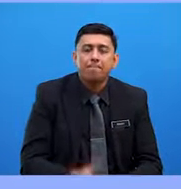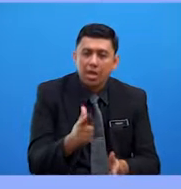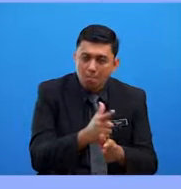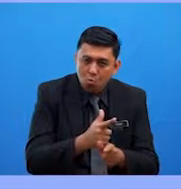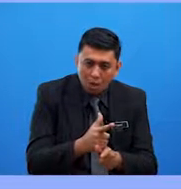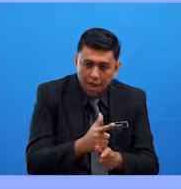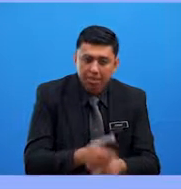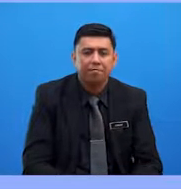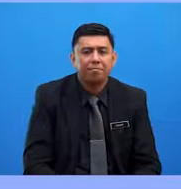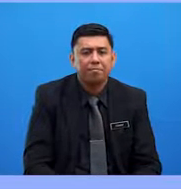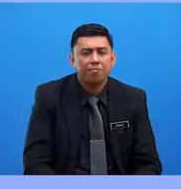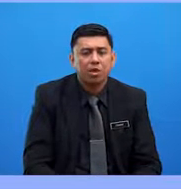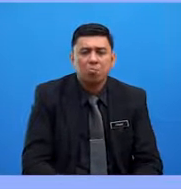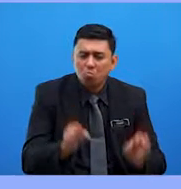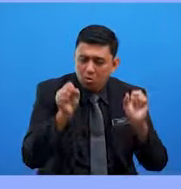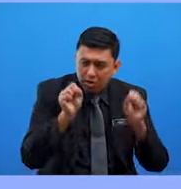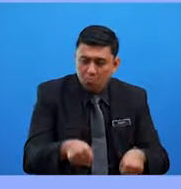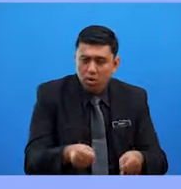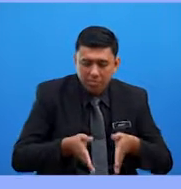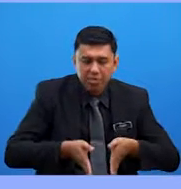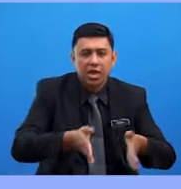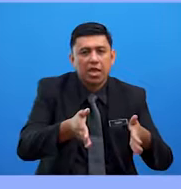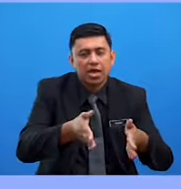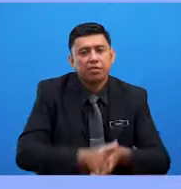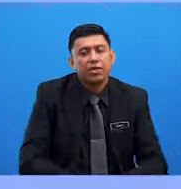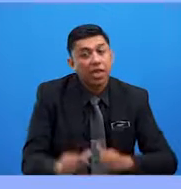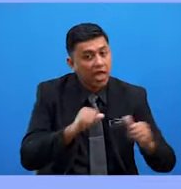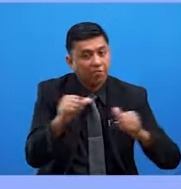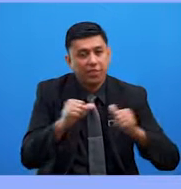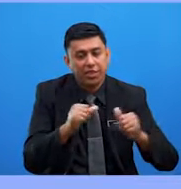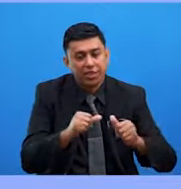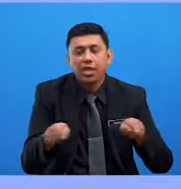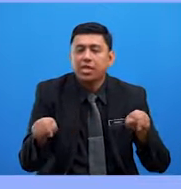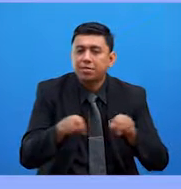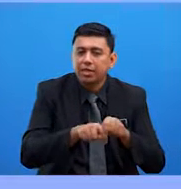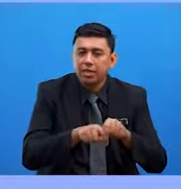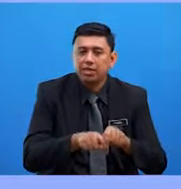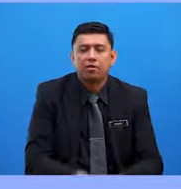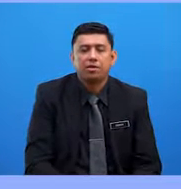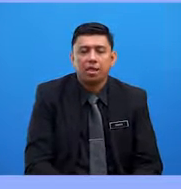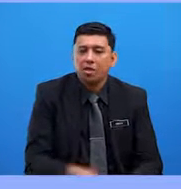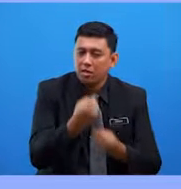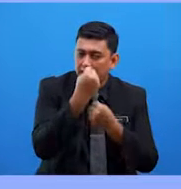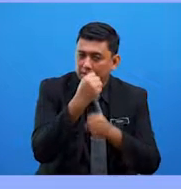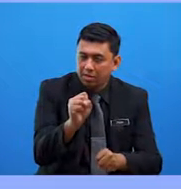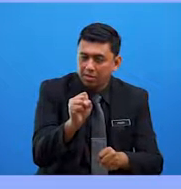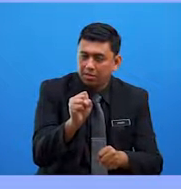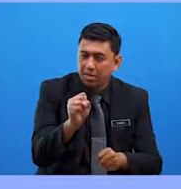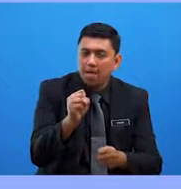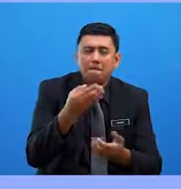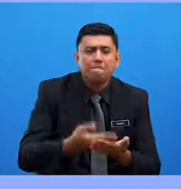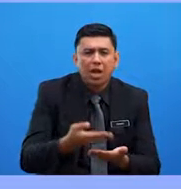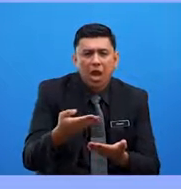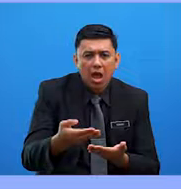mana masyarakat tempatan boleh menjalankan aktiviti seperti menyediakan bekalan bahan